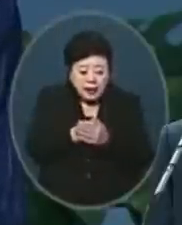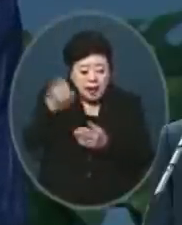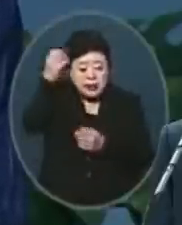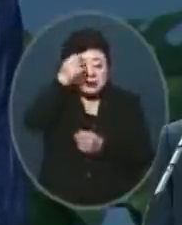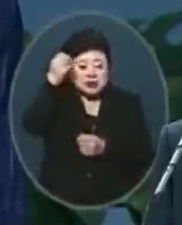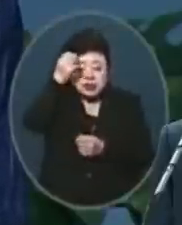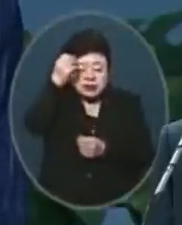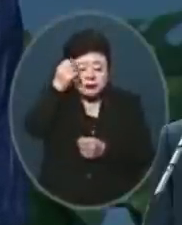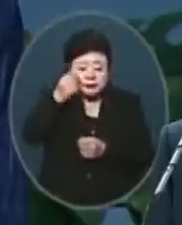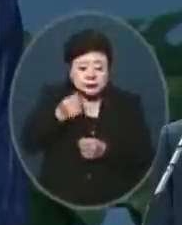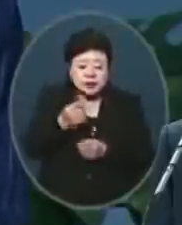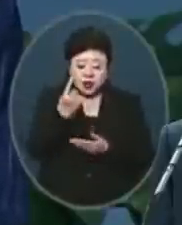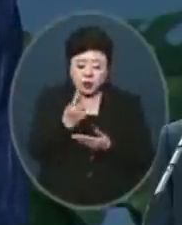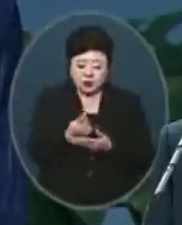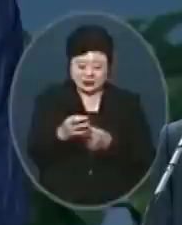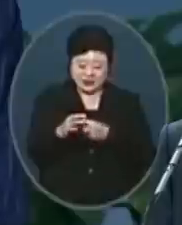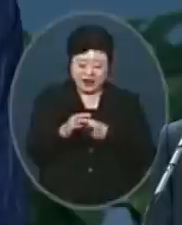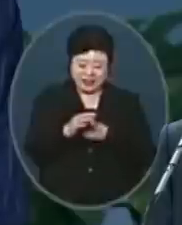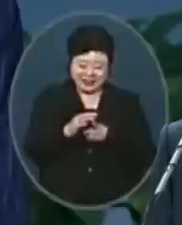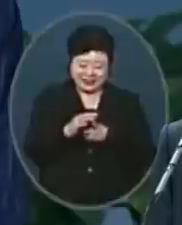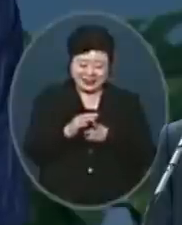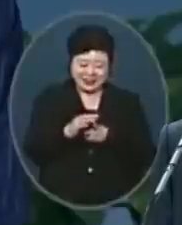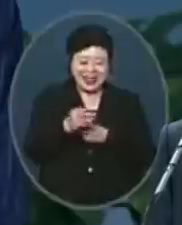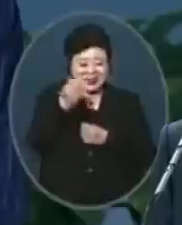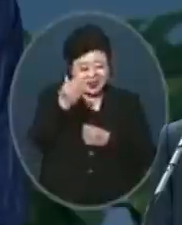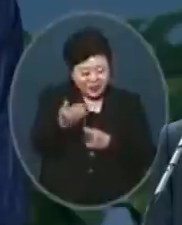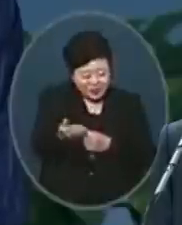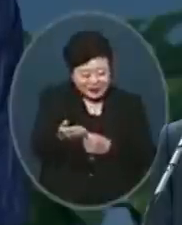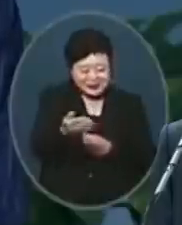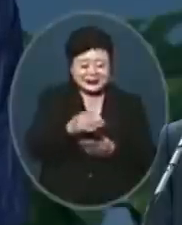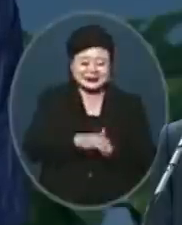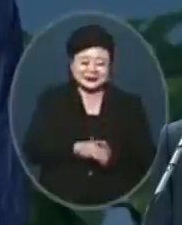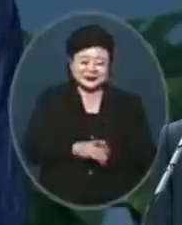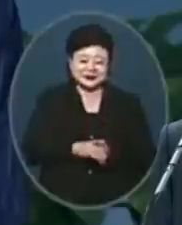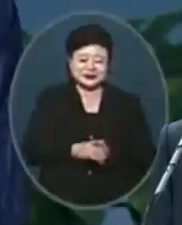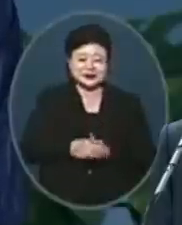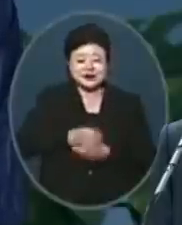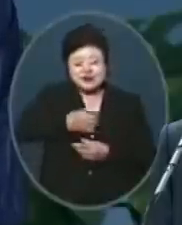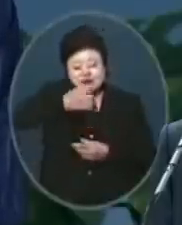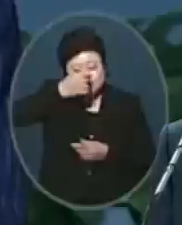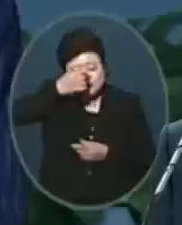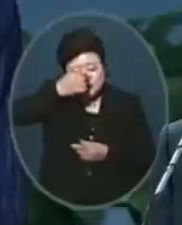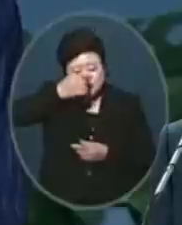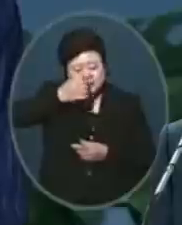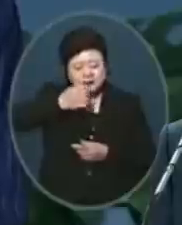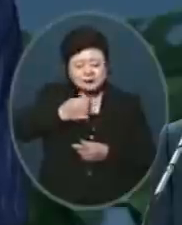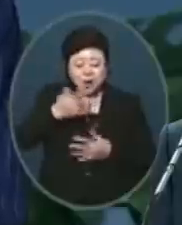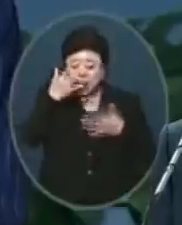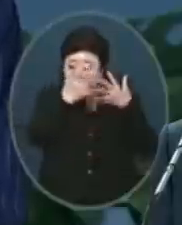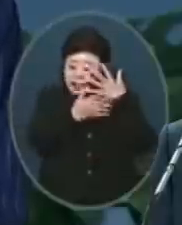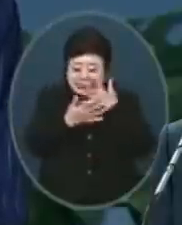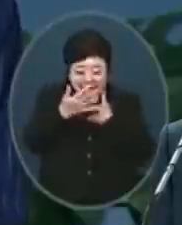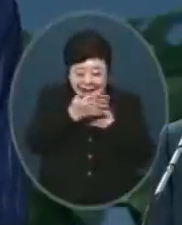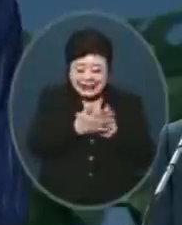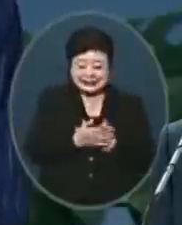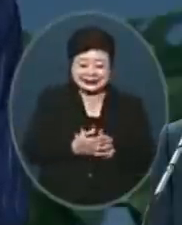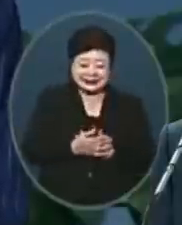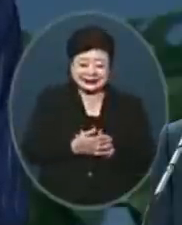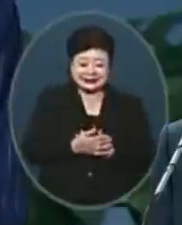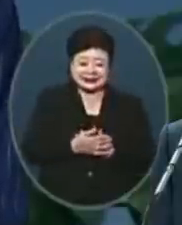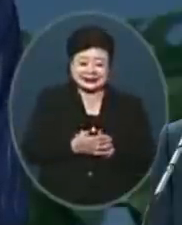성령이 오시면 여러분 꿈도 환상도